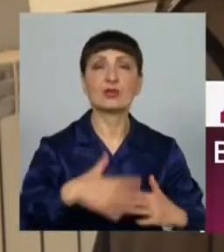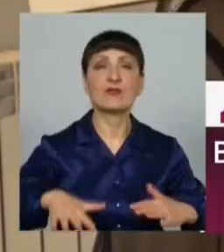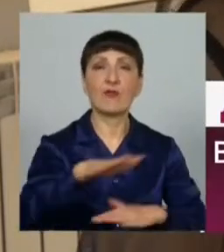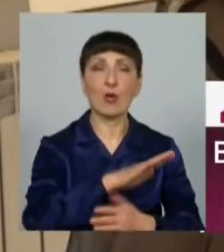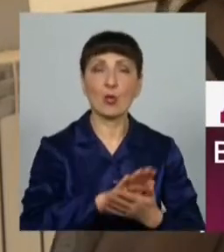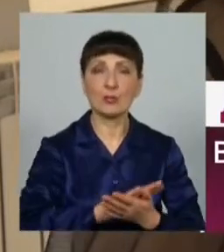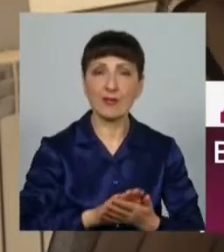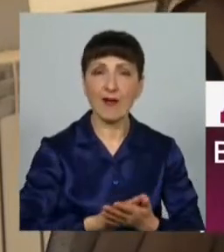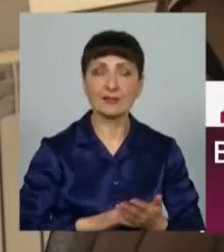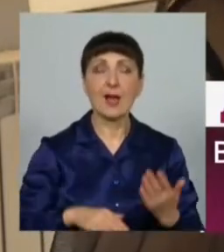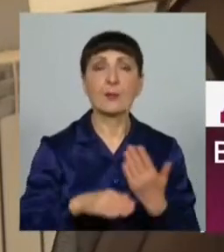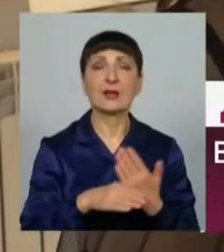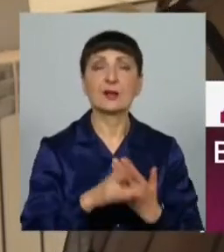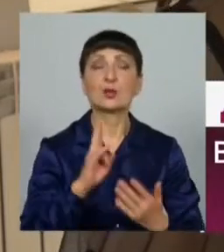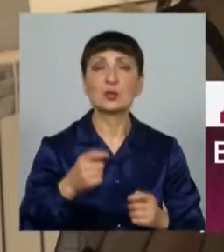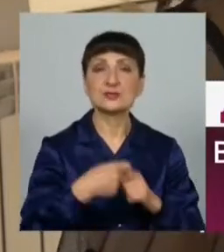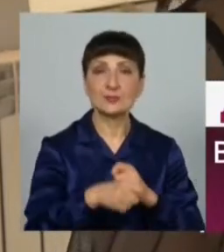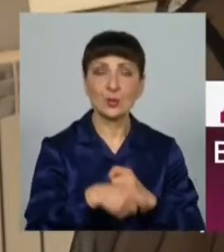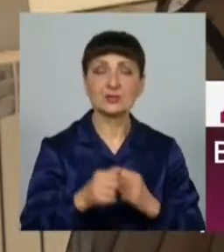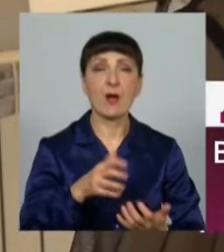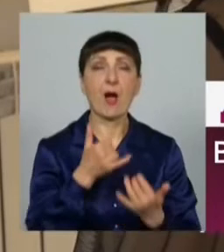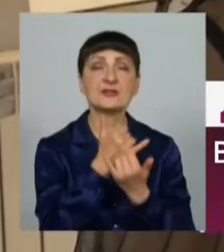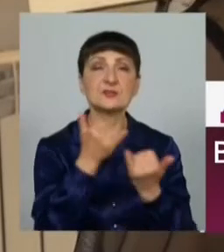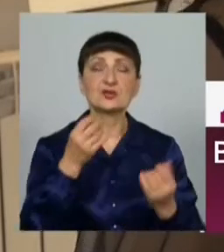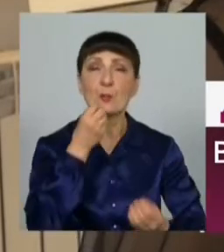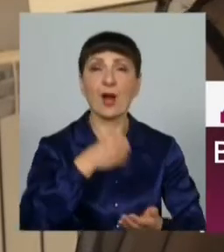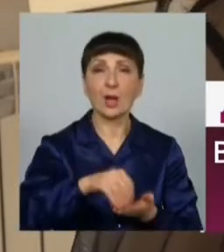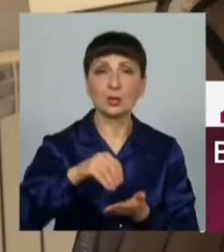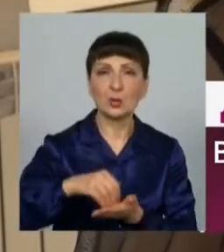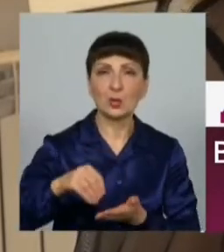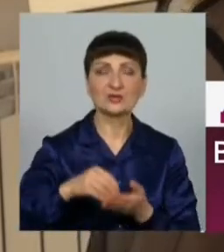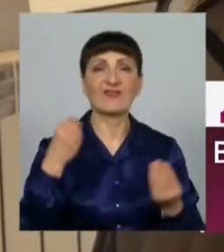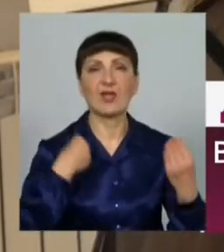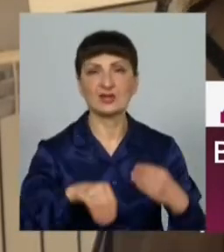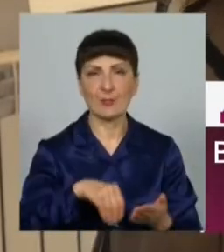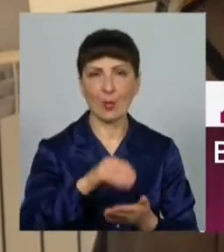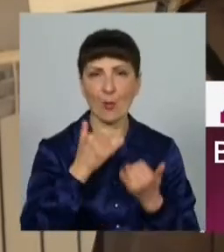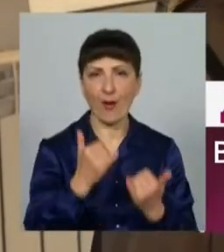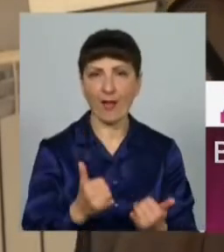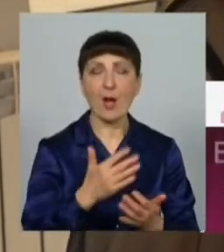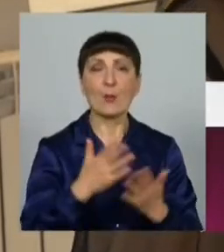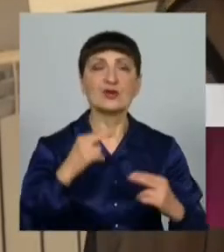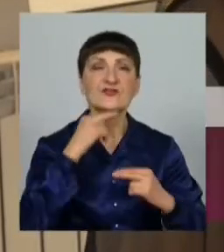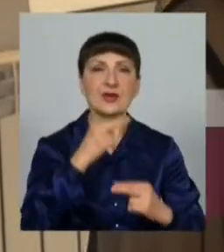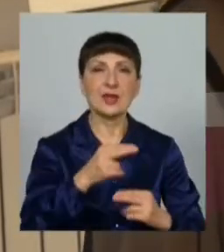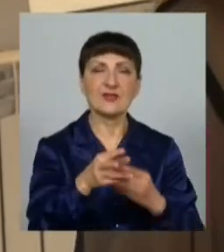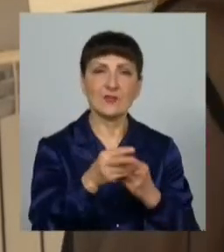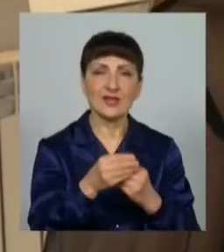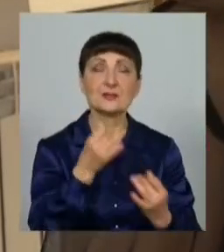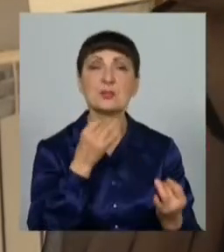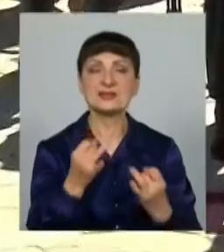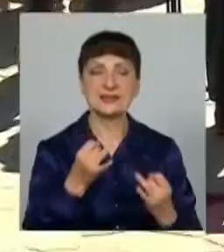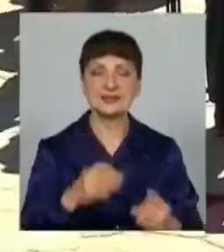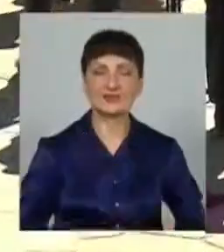спонсорской поддержке обеспечиваем ветеранов продуктами. Покупаем им необходимые вещи. Мы стараемся больше времени проводить с ними,